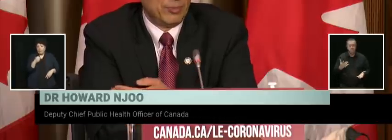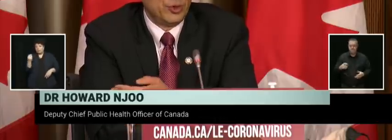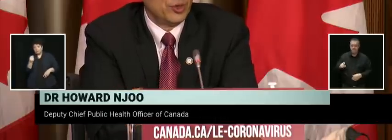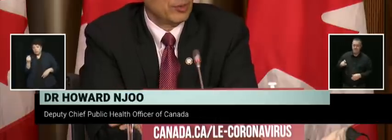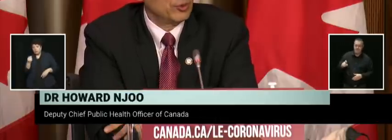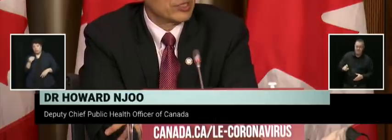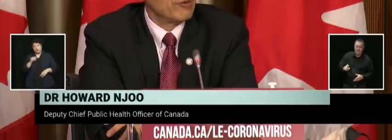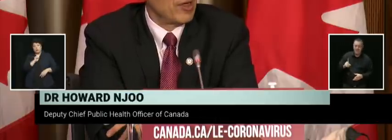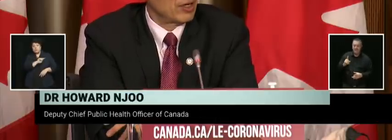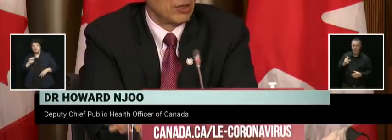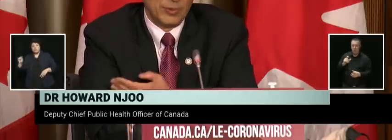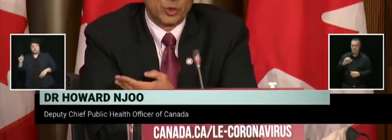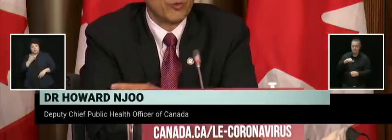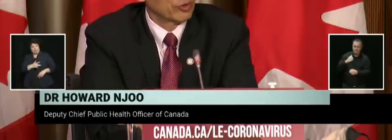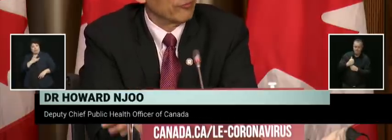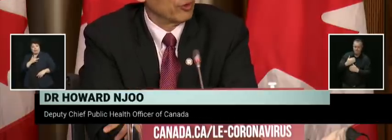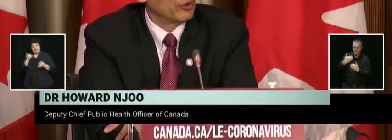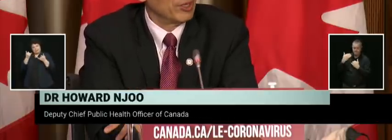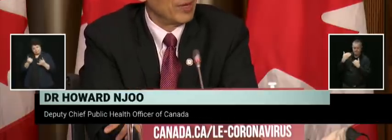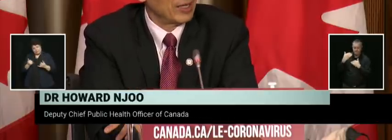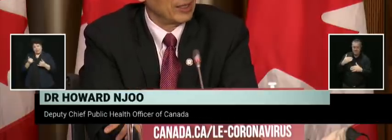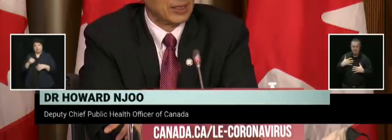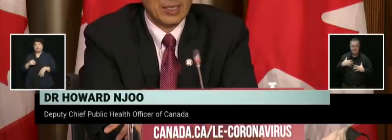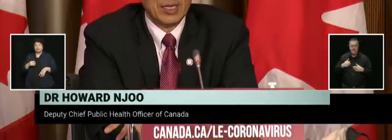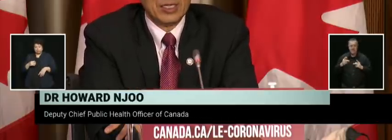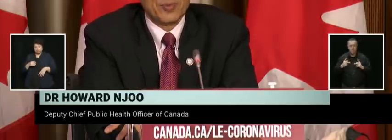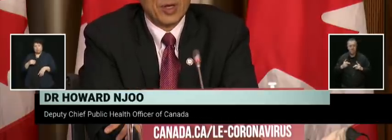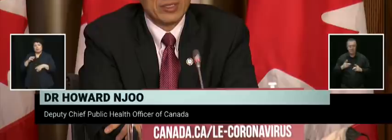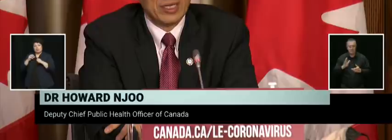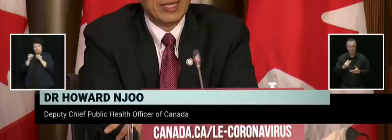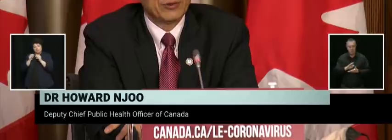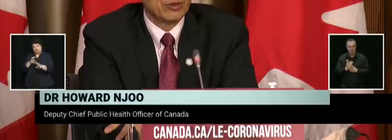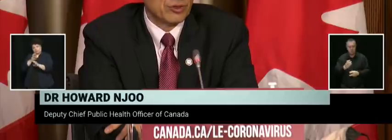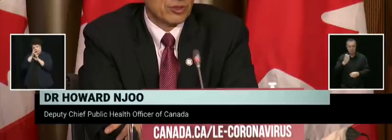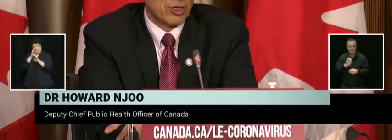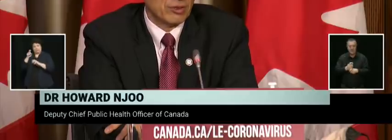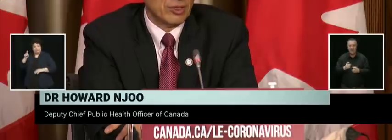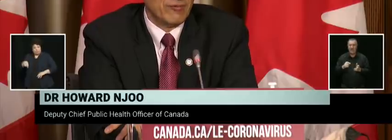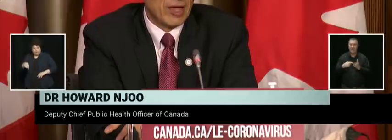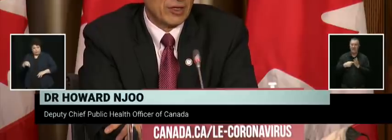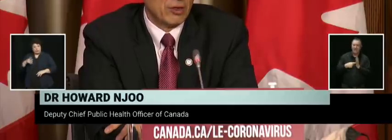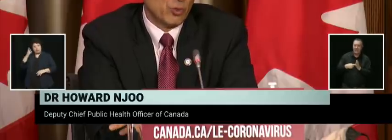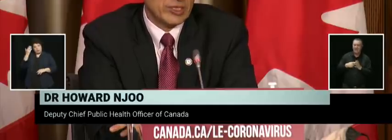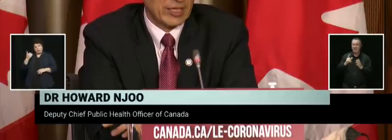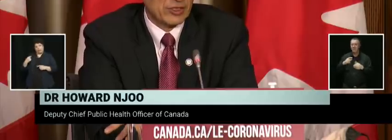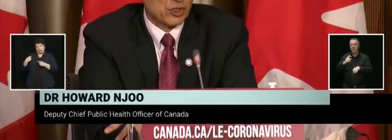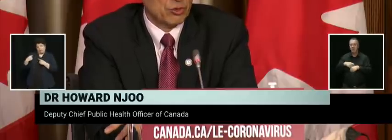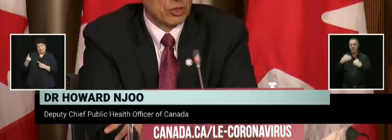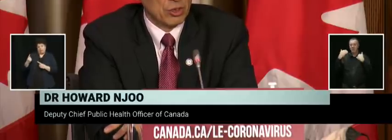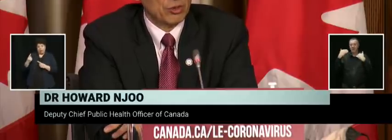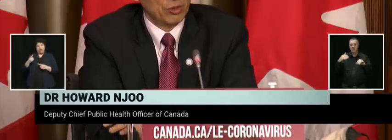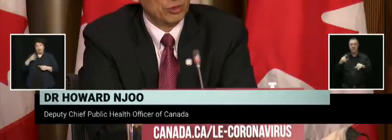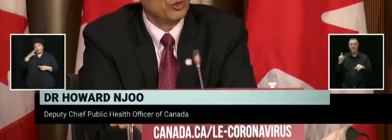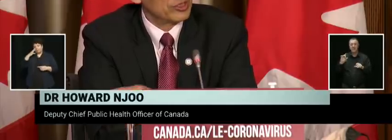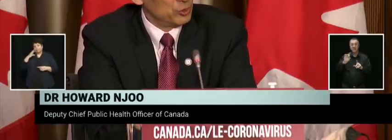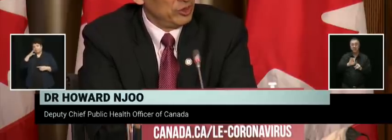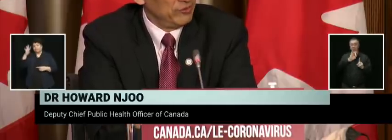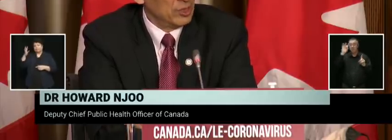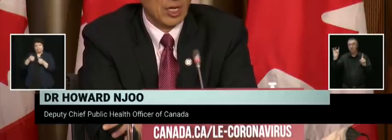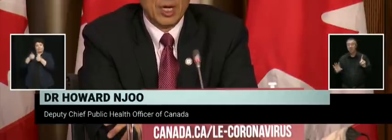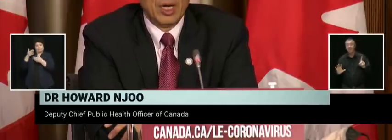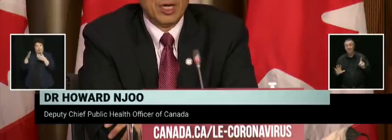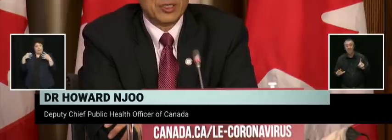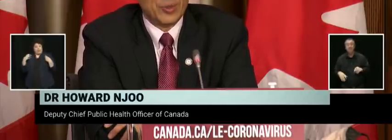publique plus sévères, comme le couvre-feu au Québec. Je pense que l'introduction des variants, oui, c'est quelque chose, on continue à